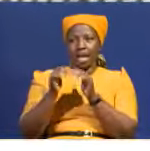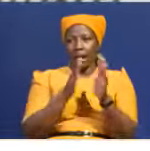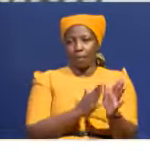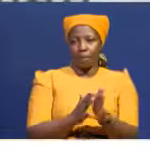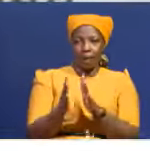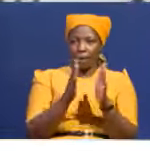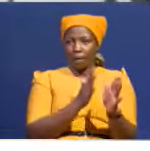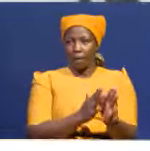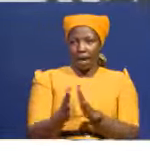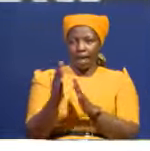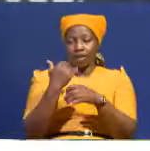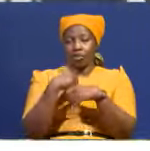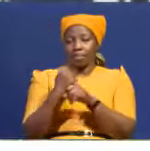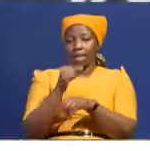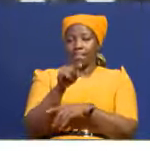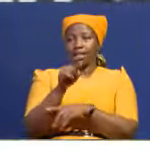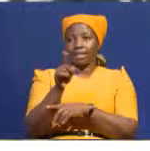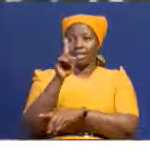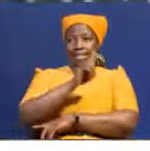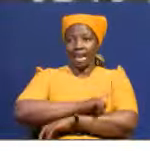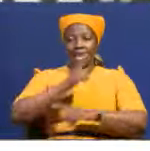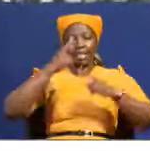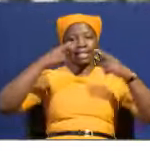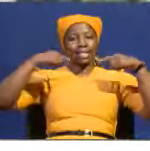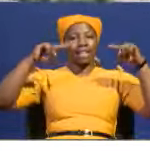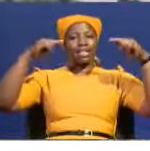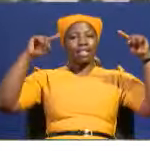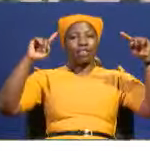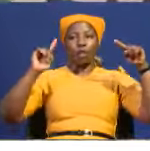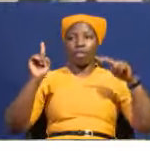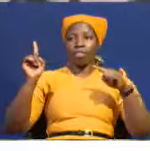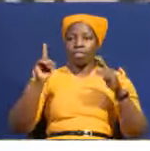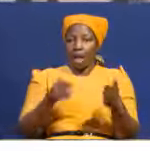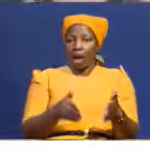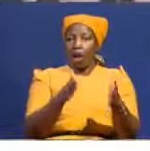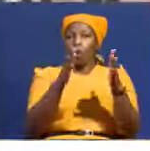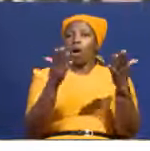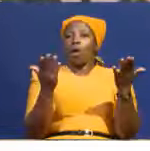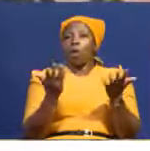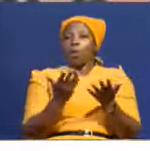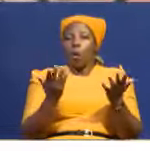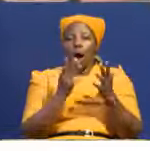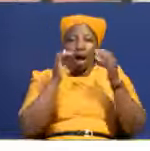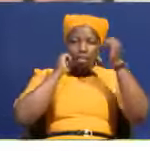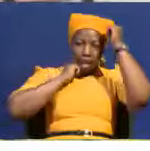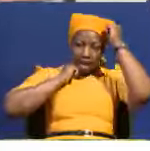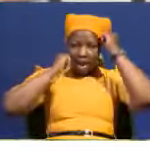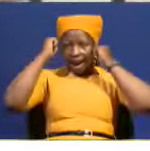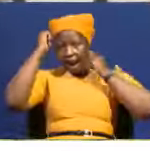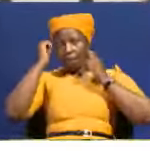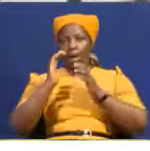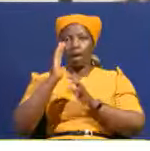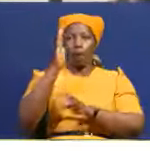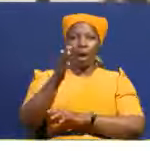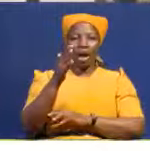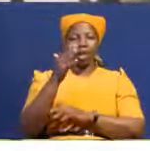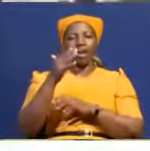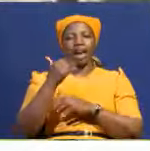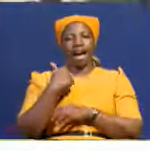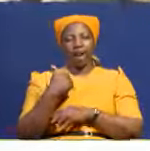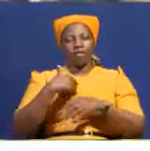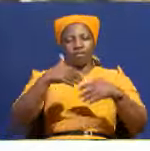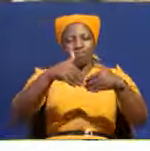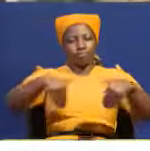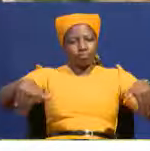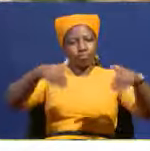ya kufanikisha siku hii ya leo. Hapa ndipo kwenye ile barabara ambapo wanajeshi wataweka legwaride lao